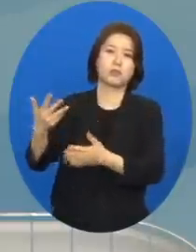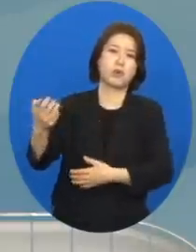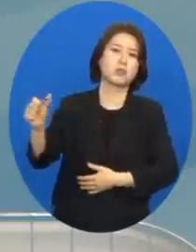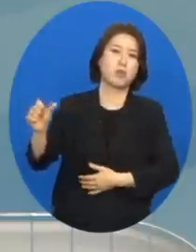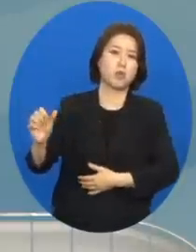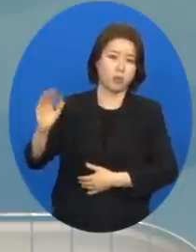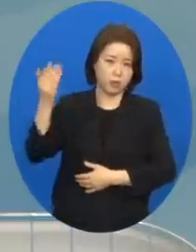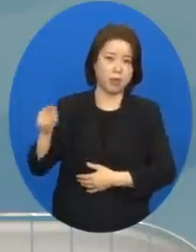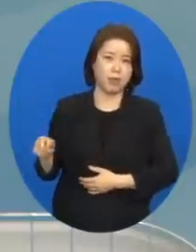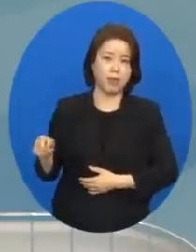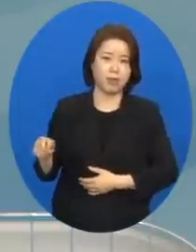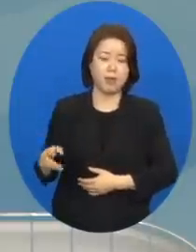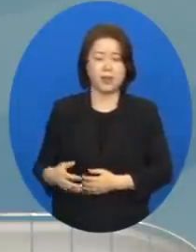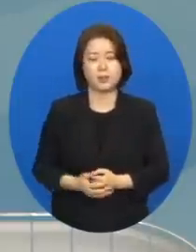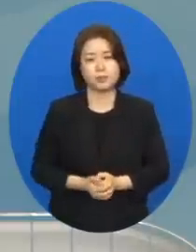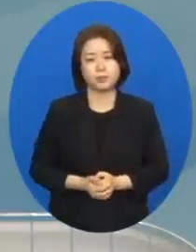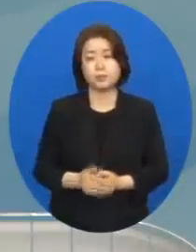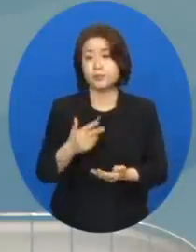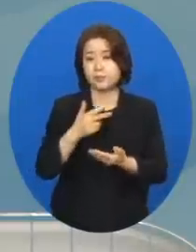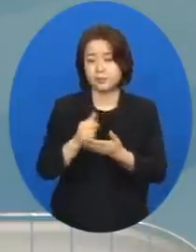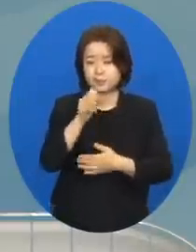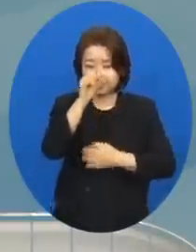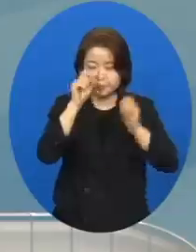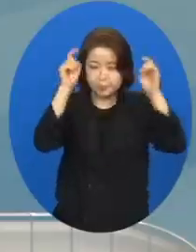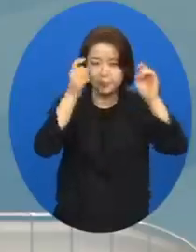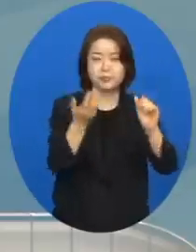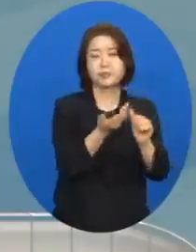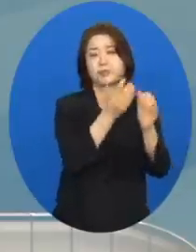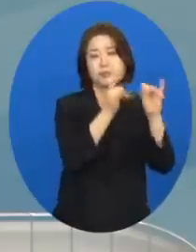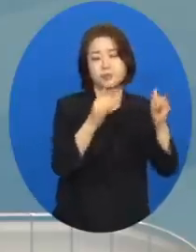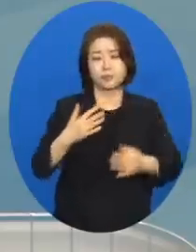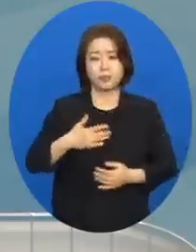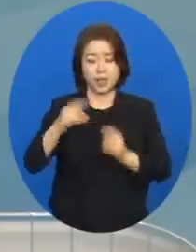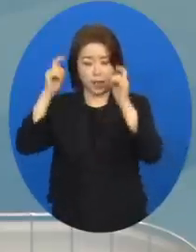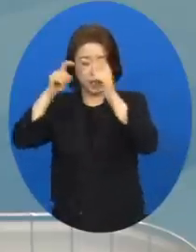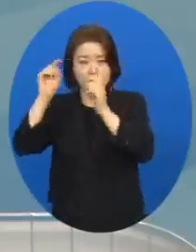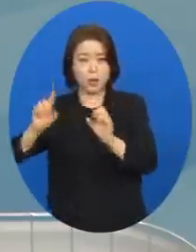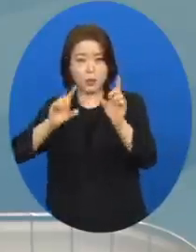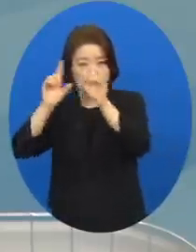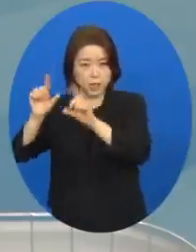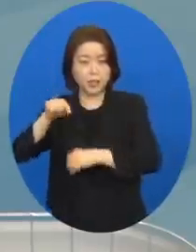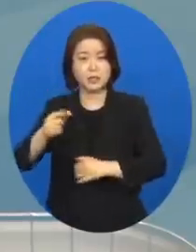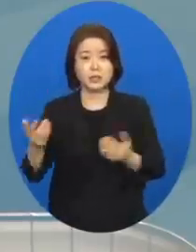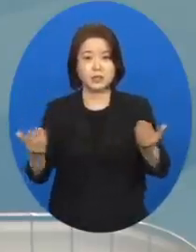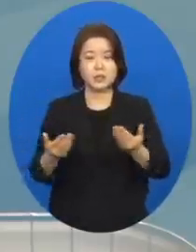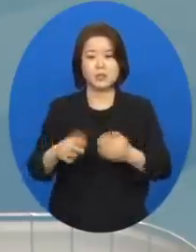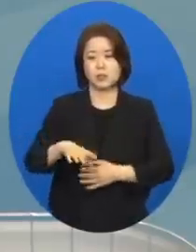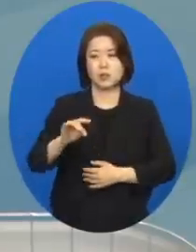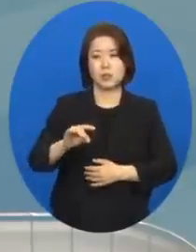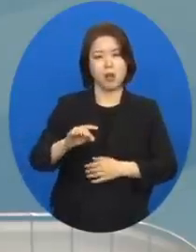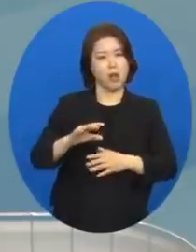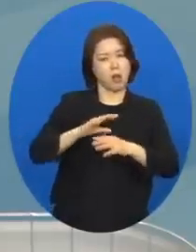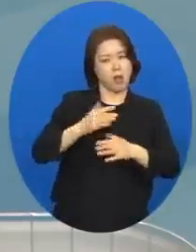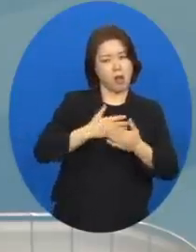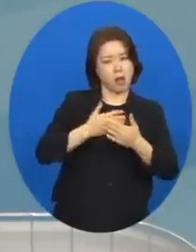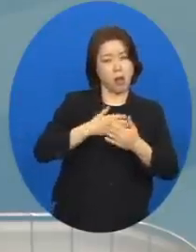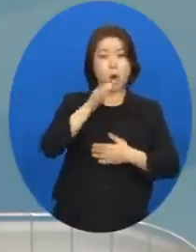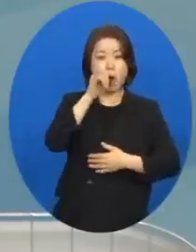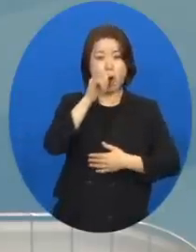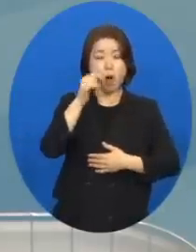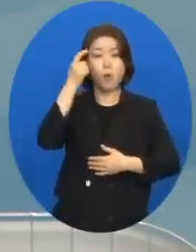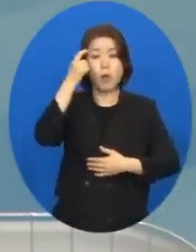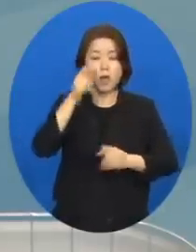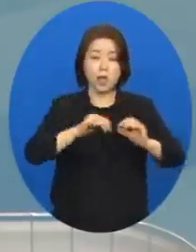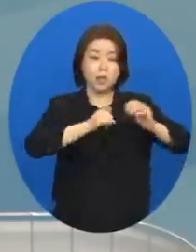주님은 선한 목자시고 우리는 양으로 사는 일이 처음에는 두려움을 주기도 합니다. 왜냐하면 세상 사람들이 그렇게